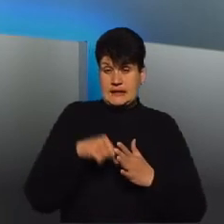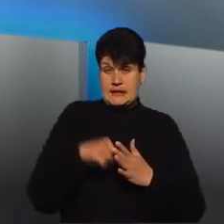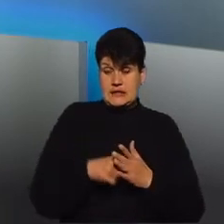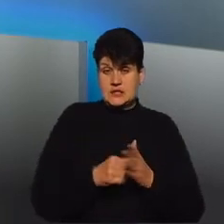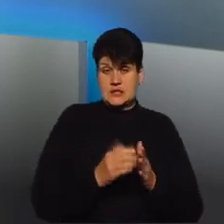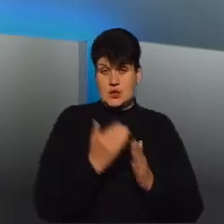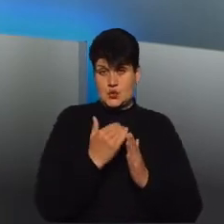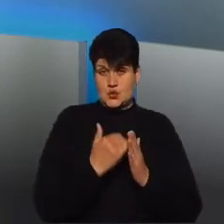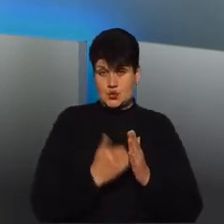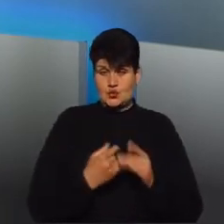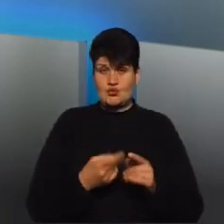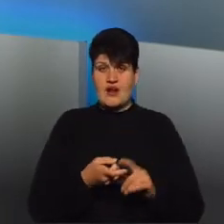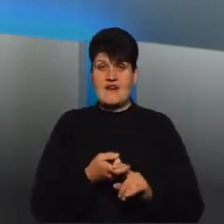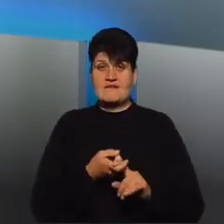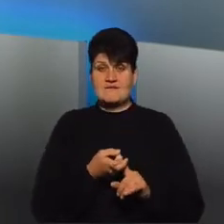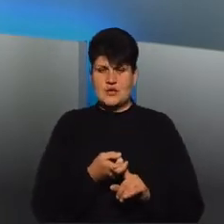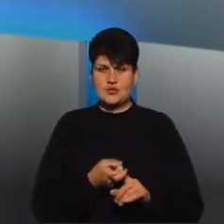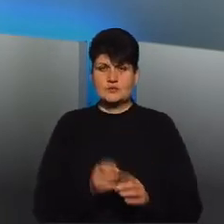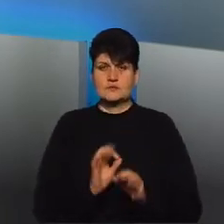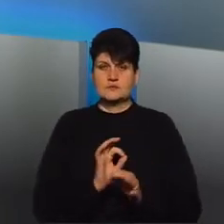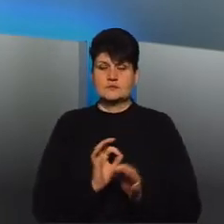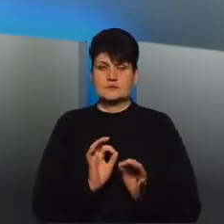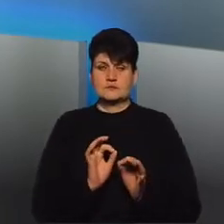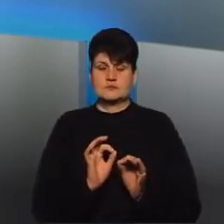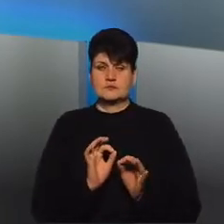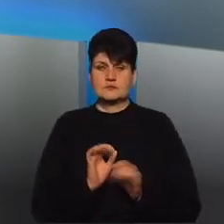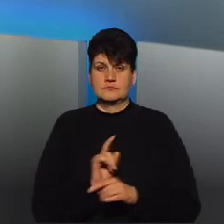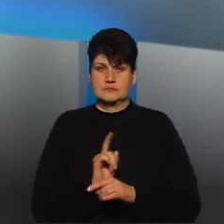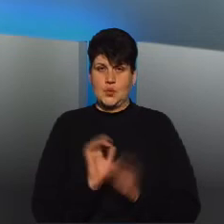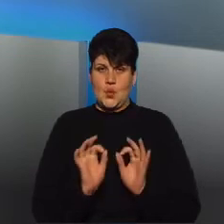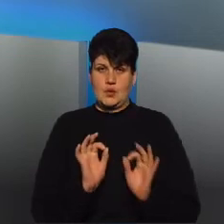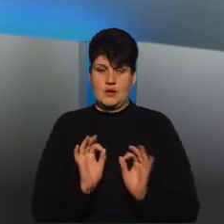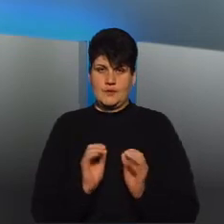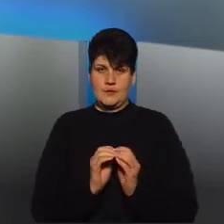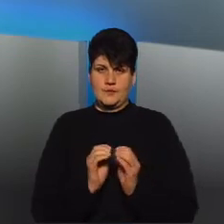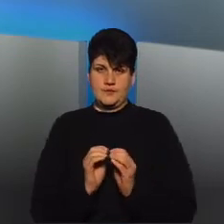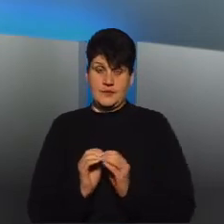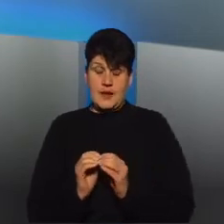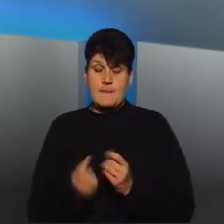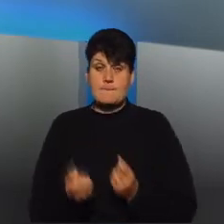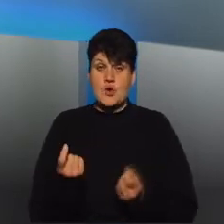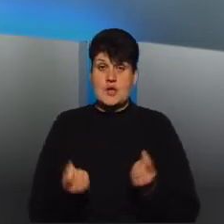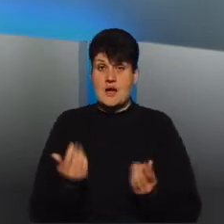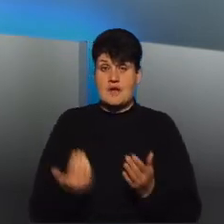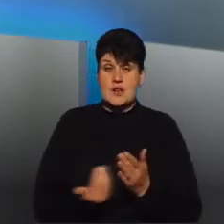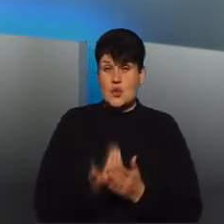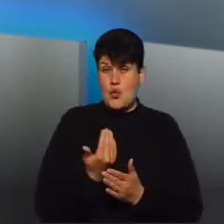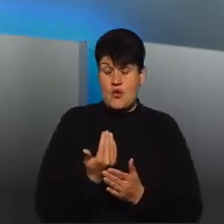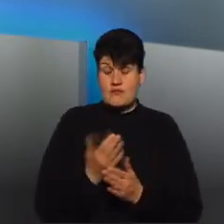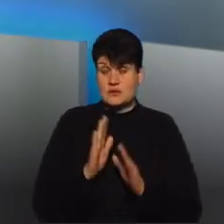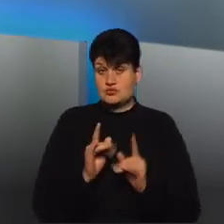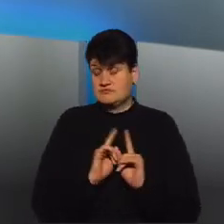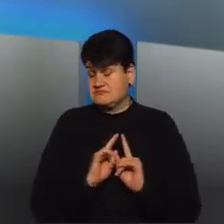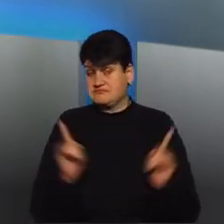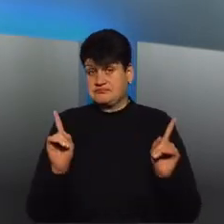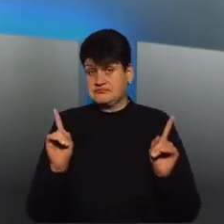вірусів стабілізується і поява нових варіантів буде якоюсь спорадичною і не